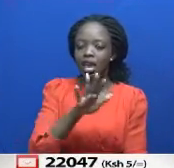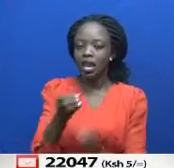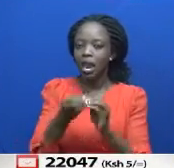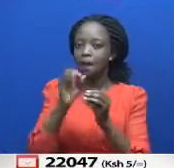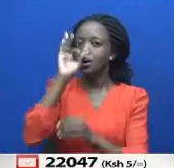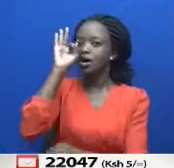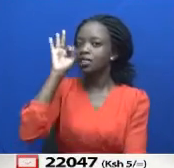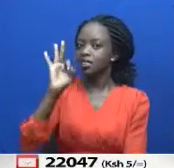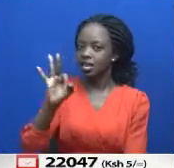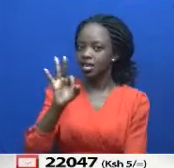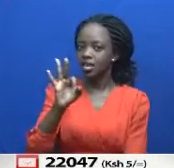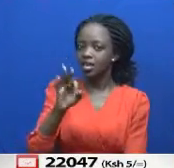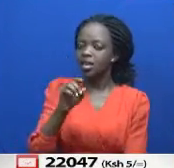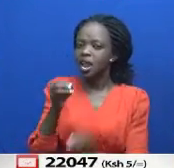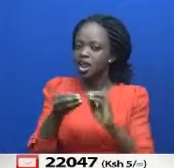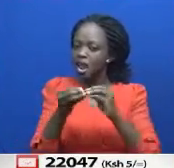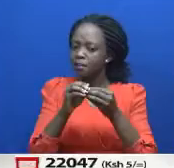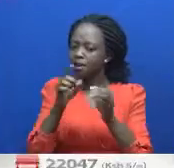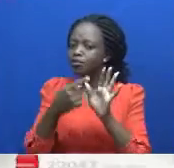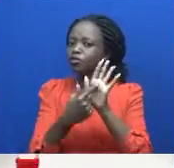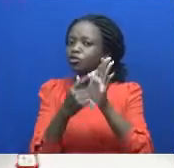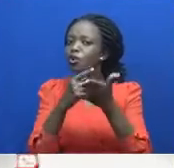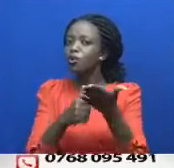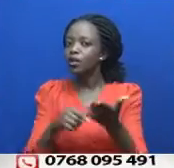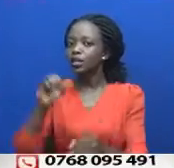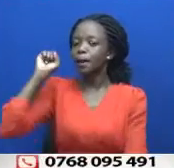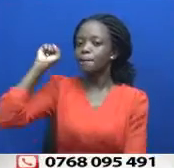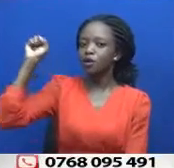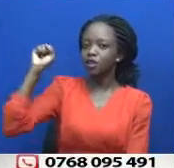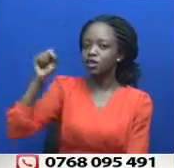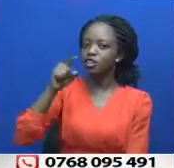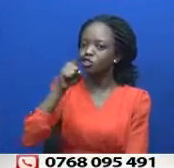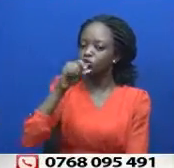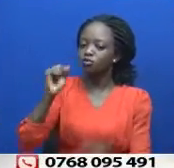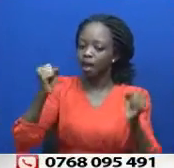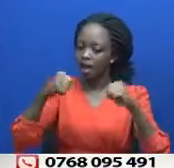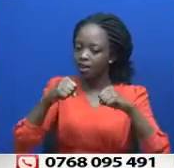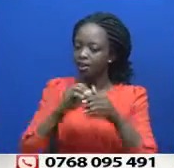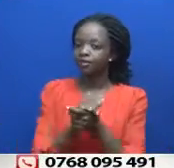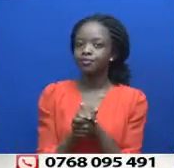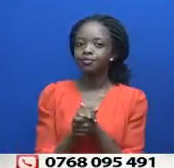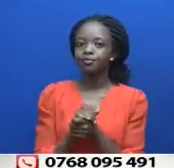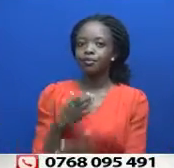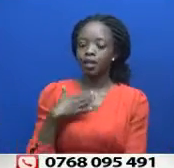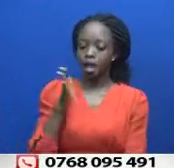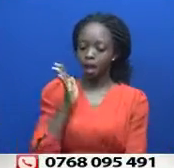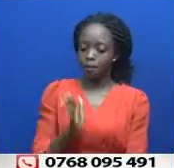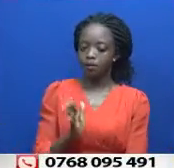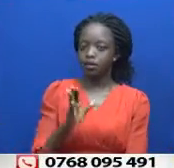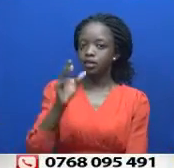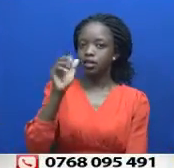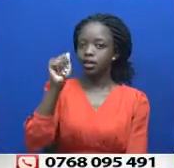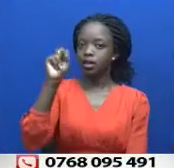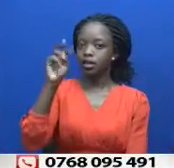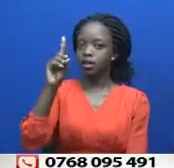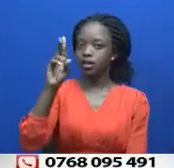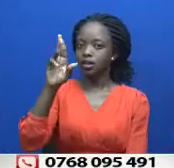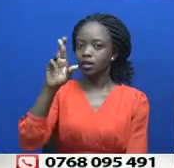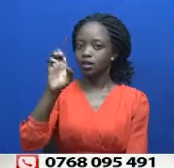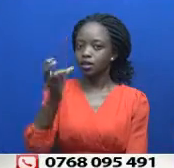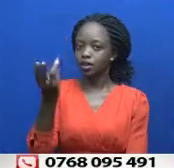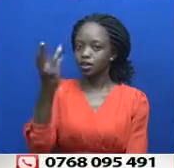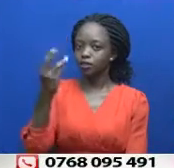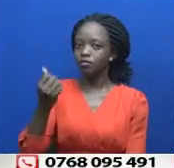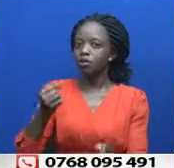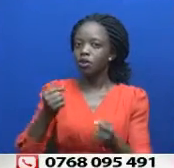3. Je, takwimu hizi zinamaanisha nini kisiasa, na mwanzo unakubaliana na takwimu hizi? Mimi naitwa Honorable Andrew Kititla, ni party leader of Federal